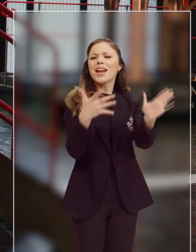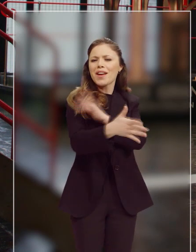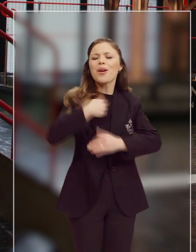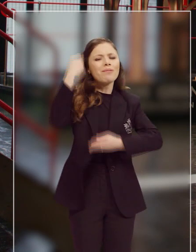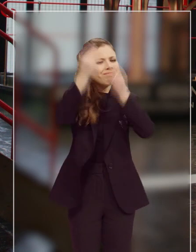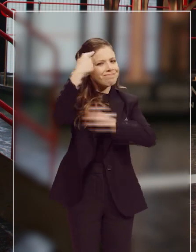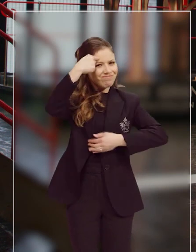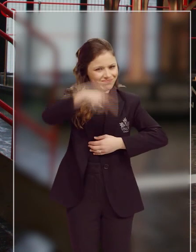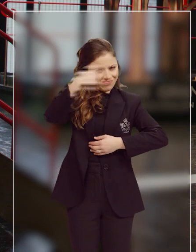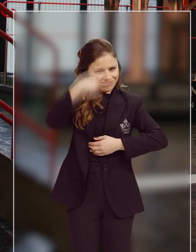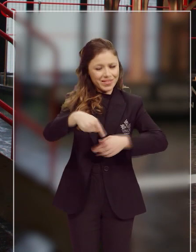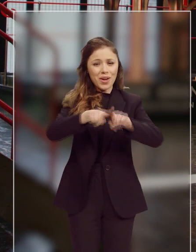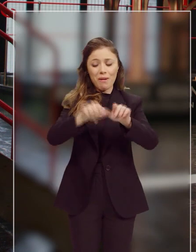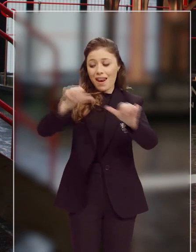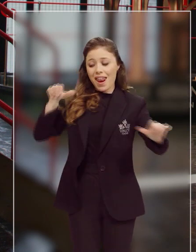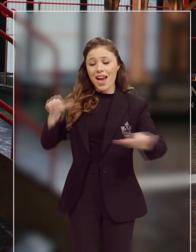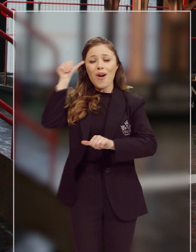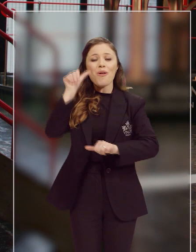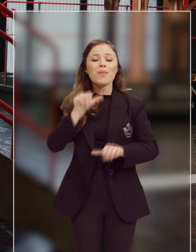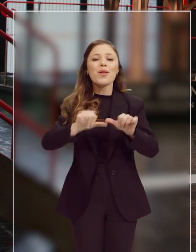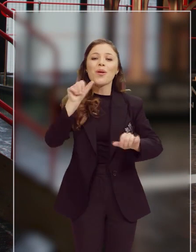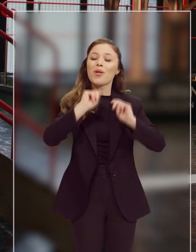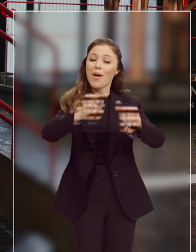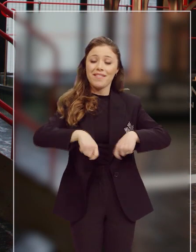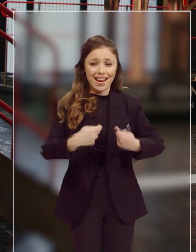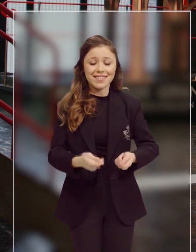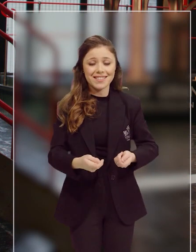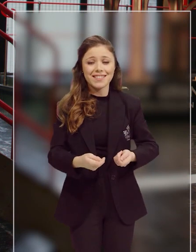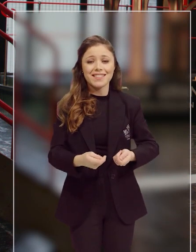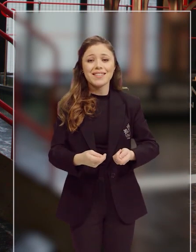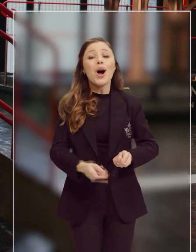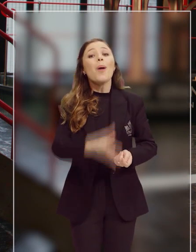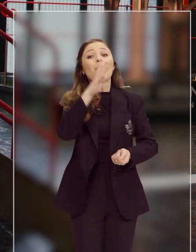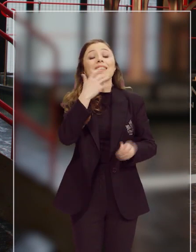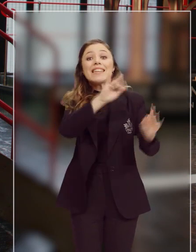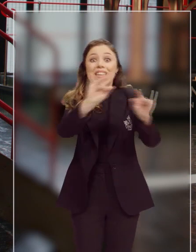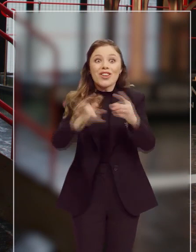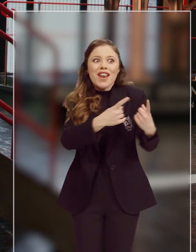Descarbonització d'Arcelor. Ha sido una decisión pensada a conciencia, como otras ocasiones fueron Oviedo, Gijón o Avilés.